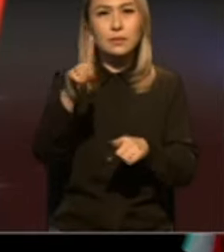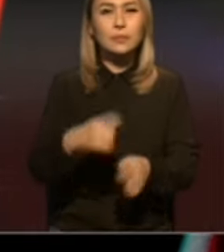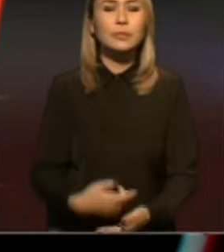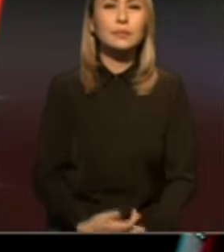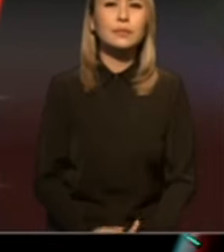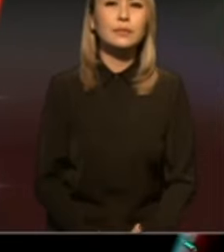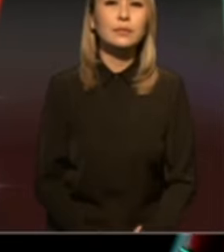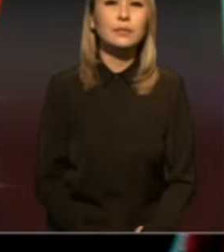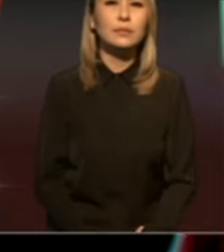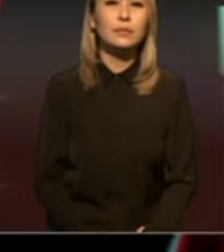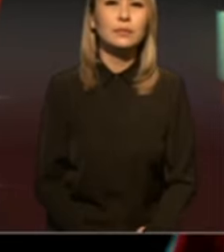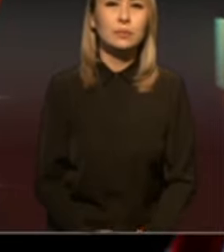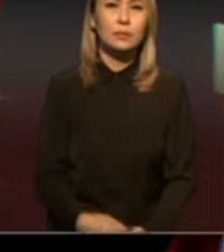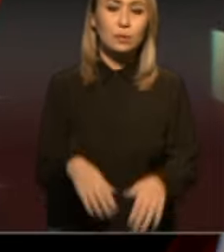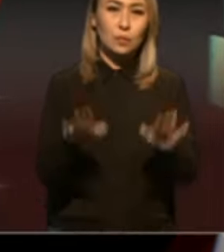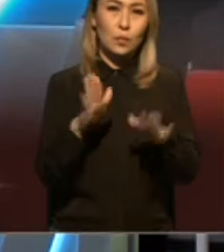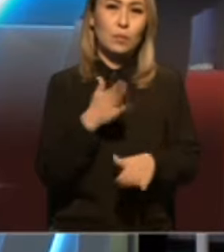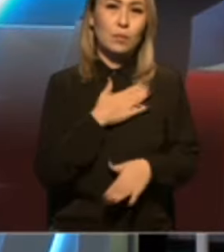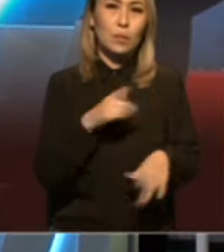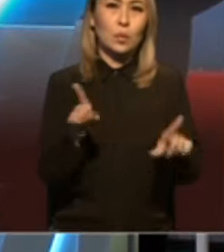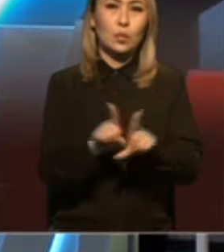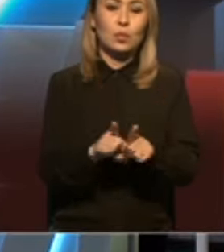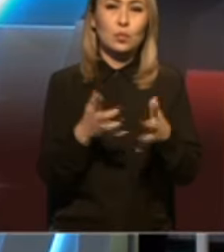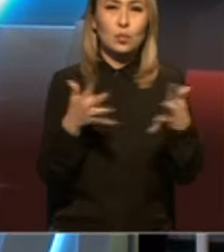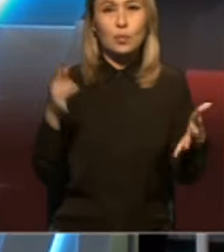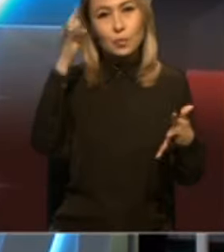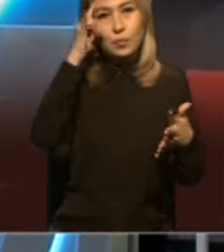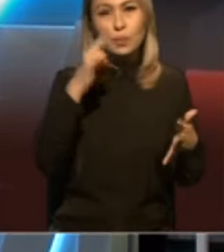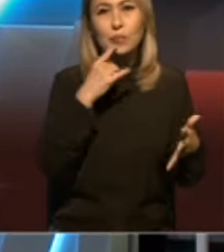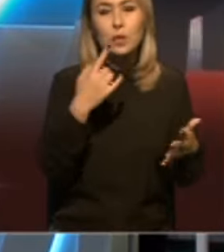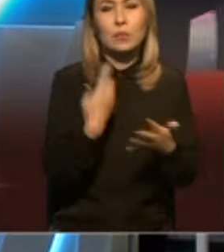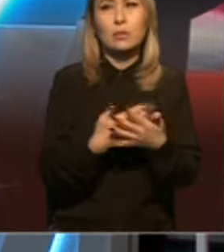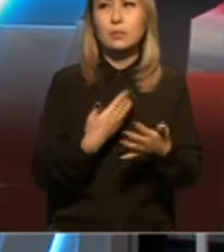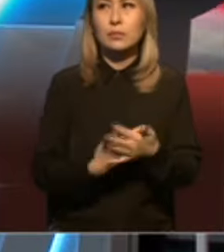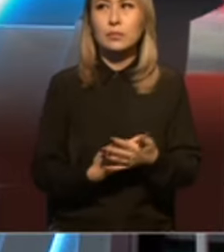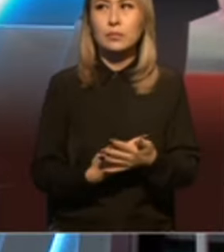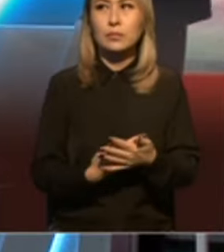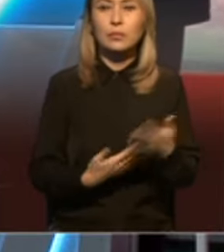Енді біздің тіліміз ғой, біздің тілде сөйлесін. Енді менің ойымша бір нейтралды,